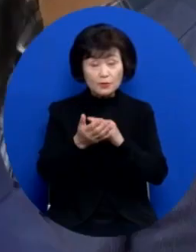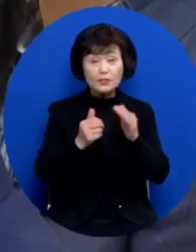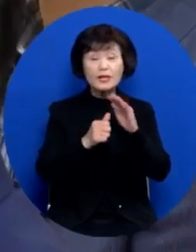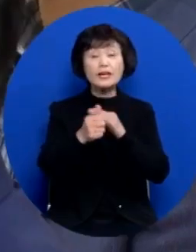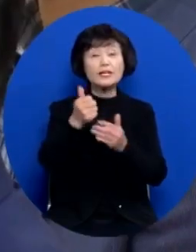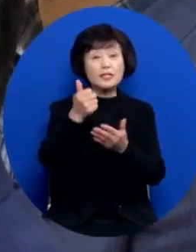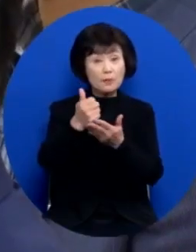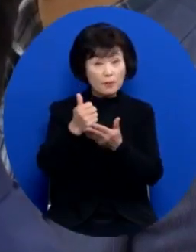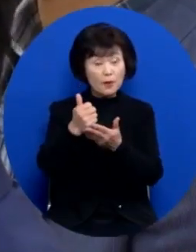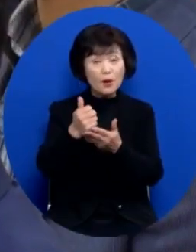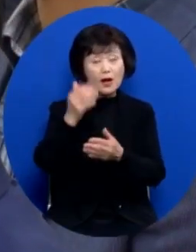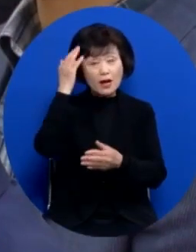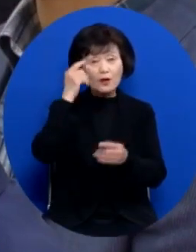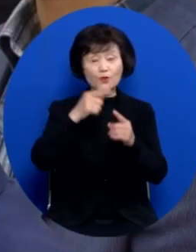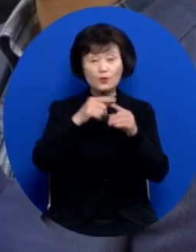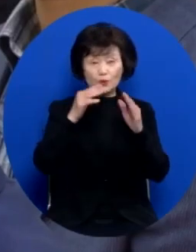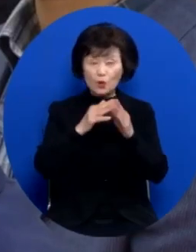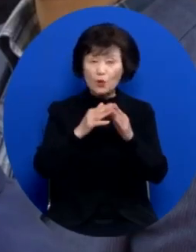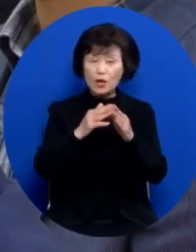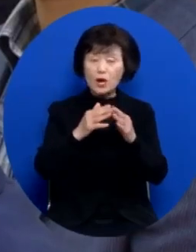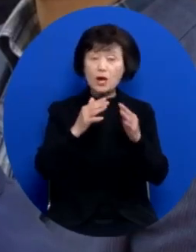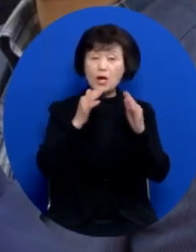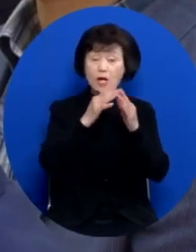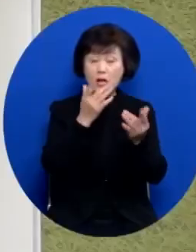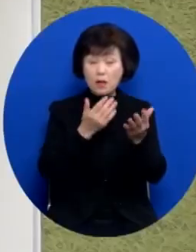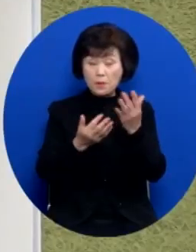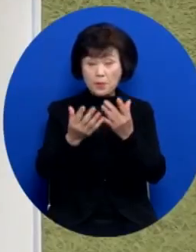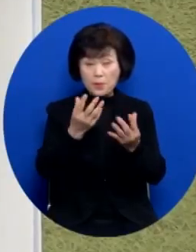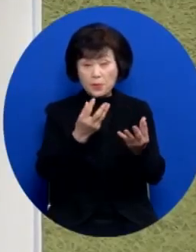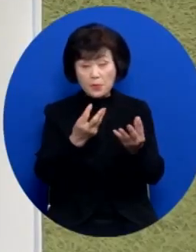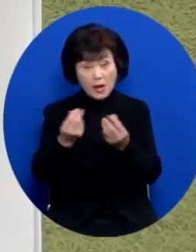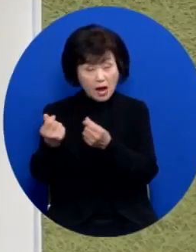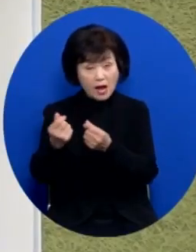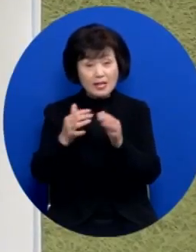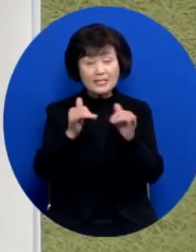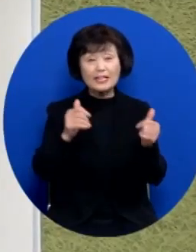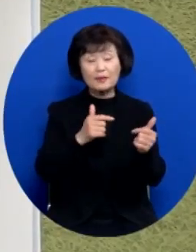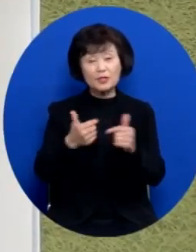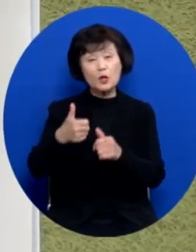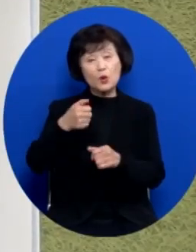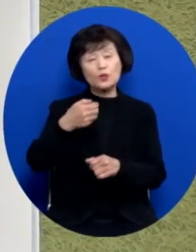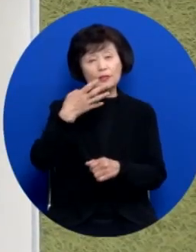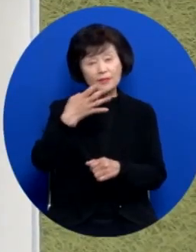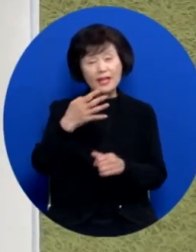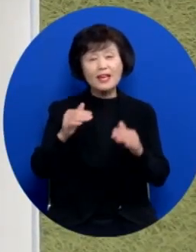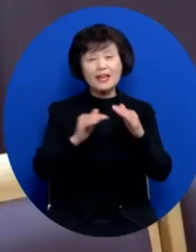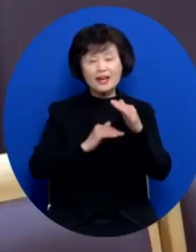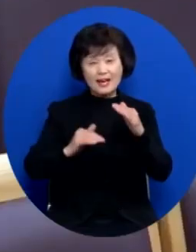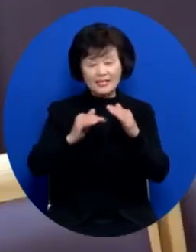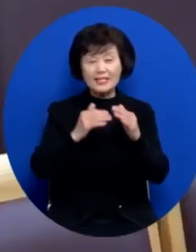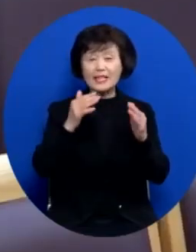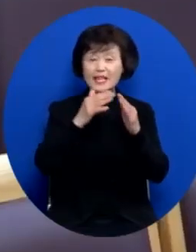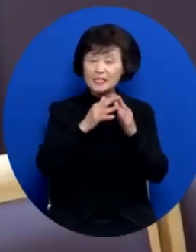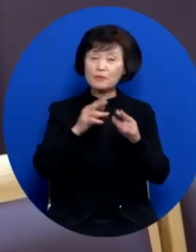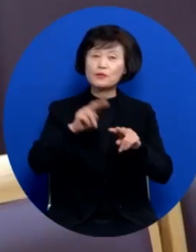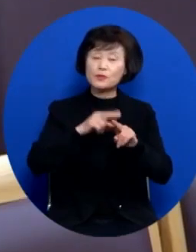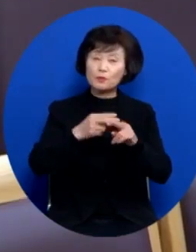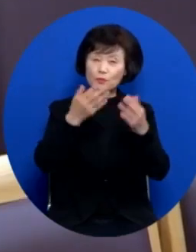씨는 한국교회가 집을 잃은 54가정에 새 집을 선물해 주셨다며 감사 인사로